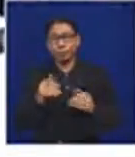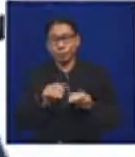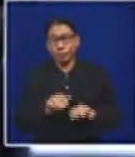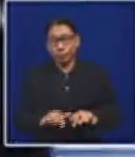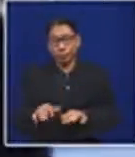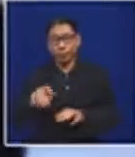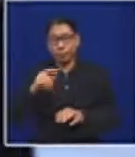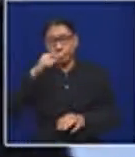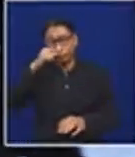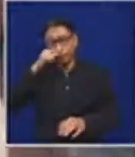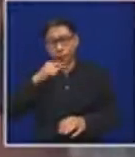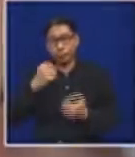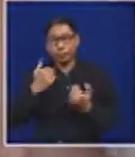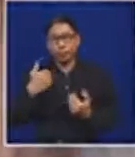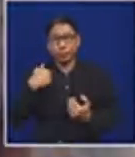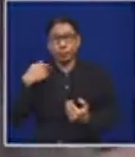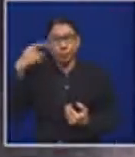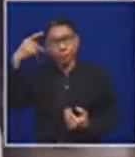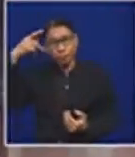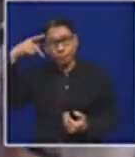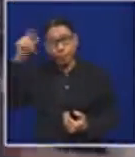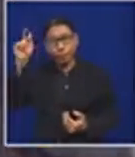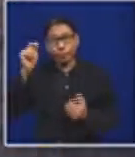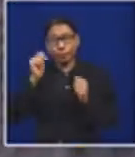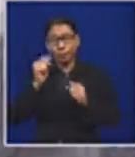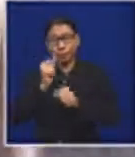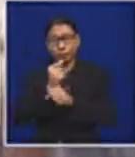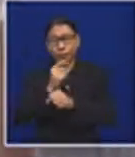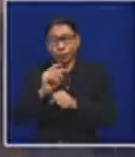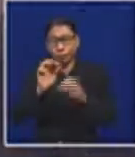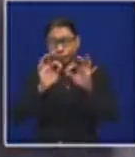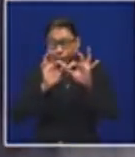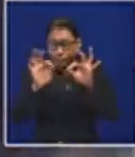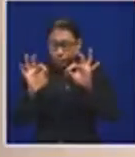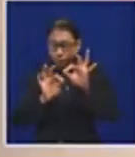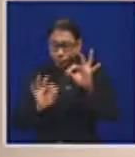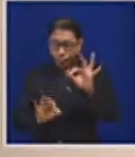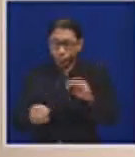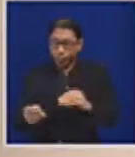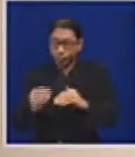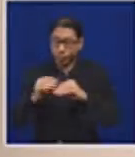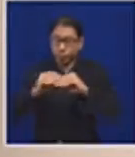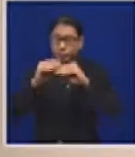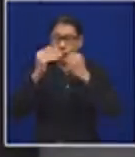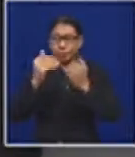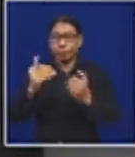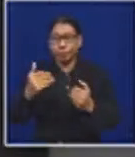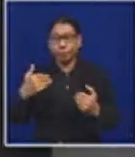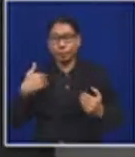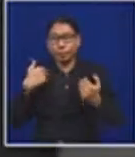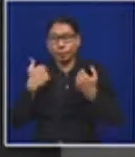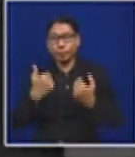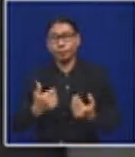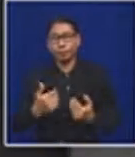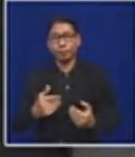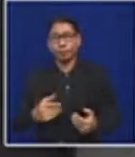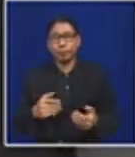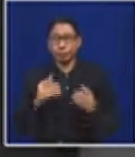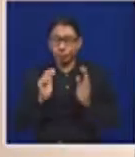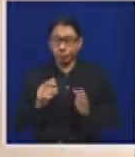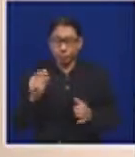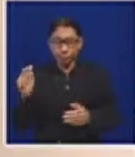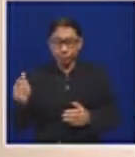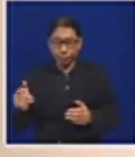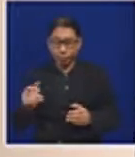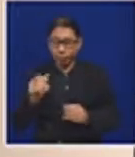าวไทยอย่างโบโปสยานุกูลมารับหน้าที่แต่งเนื้อร้องเพิ่มเติมลูกเล่นของบทเพลงและชานฟิชเชอร์โปรดิวเซอร์ระดับโลก